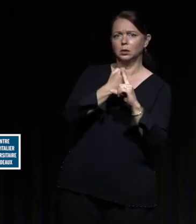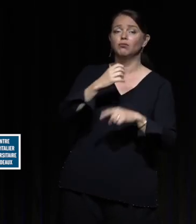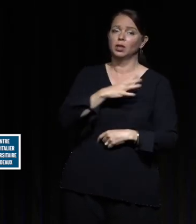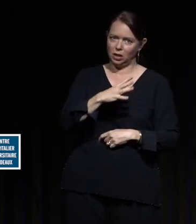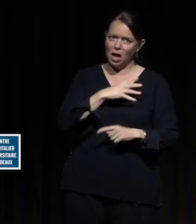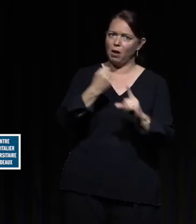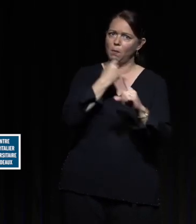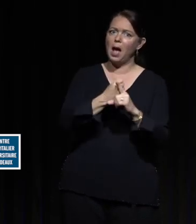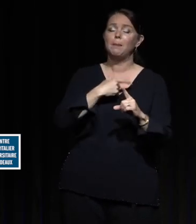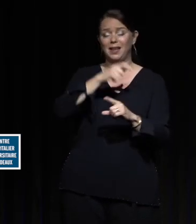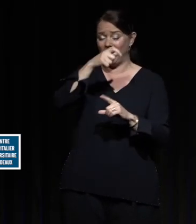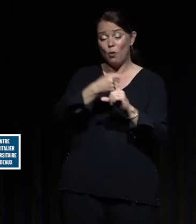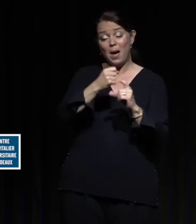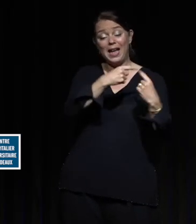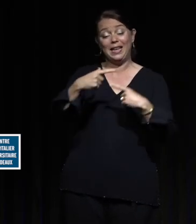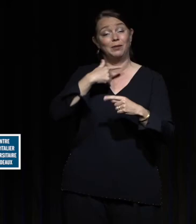Donc, on peut pas tout le temps